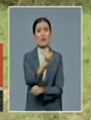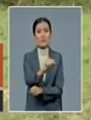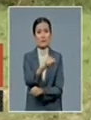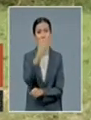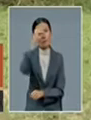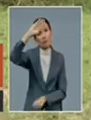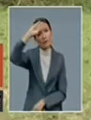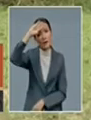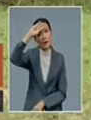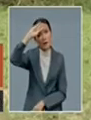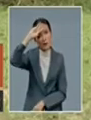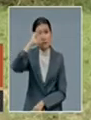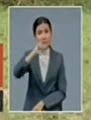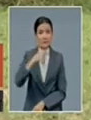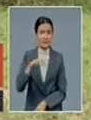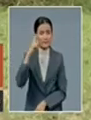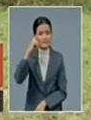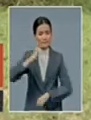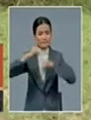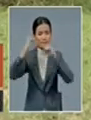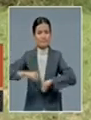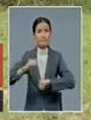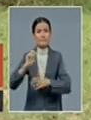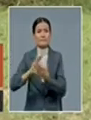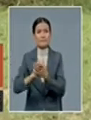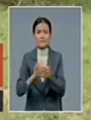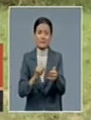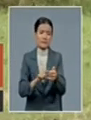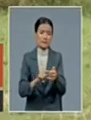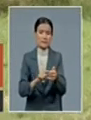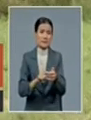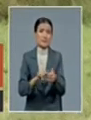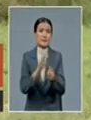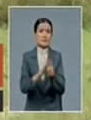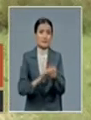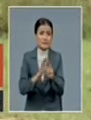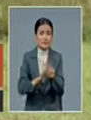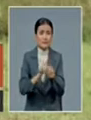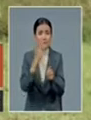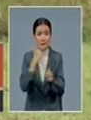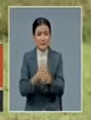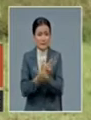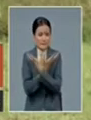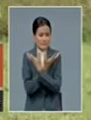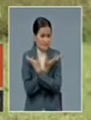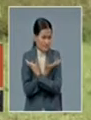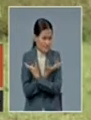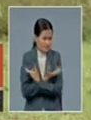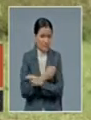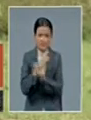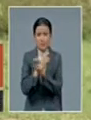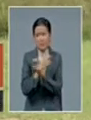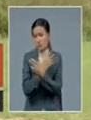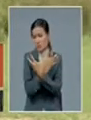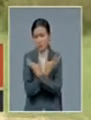การป่วยเจ้าหน้าที่ตัดสินใจทำการุญยฆาตหลังจากช่วง24ชั่วโมงสุดท้ายเนี่ยอาการกล้ามเนื้อและกระดูกของมันเนี่ยเสื่อม